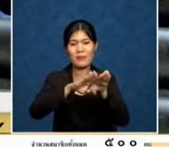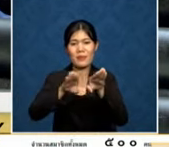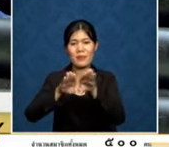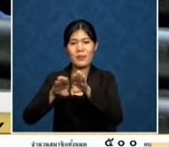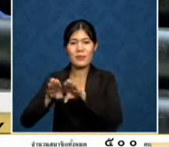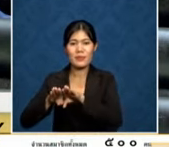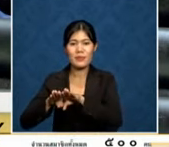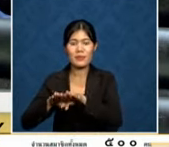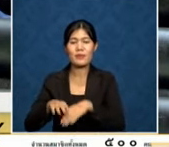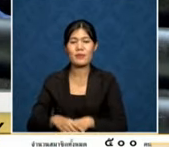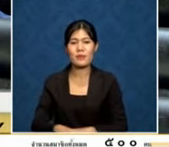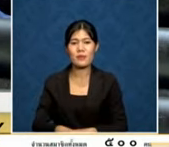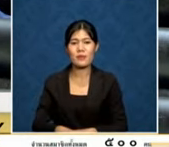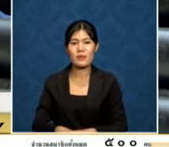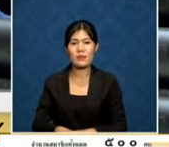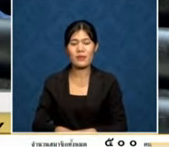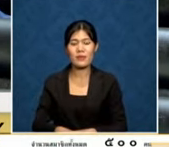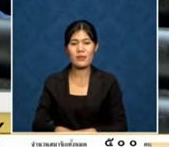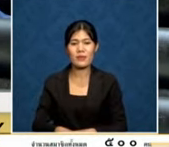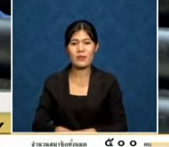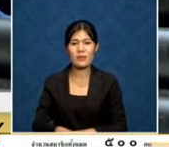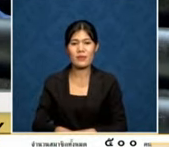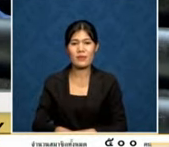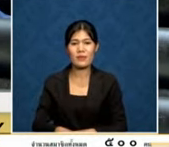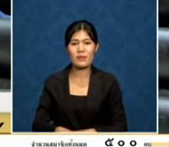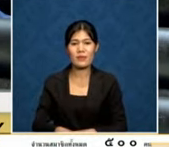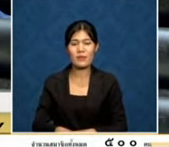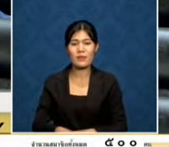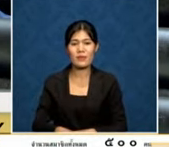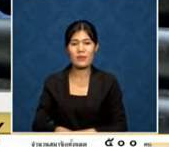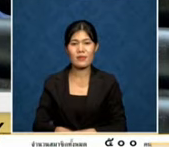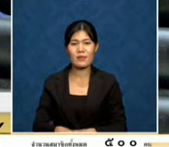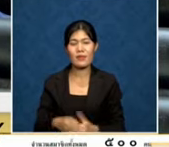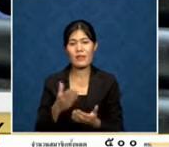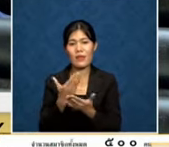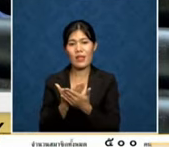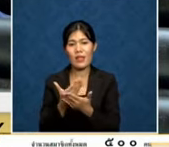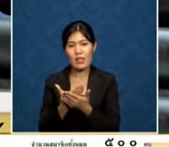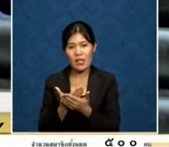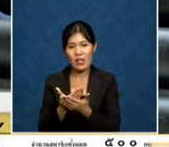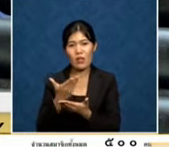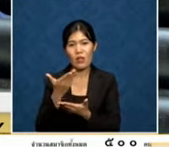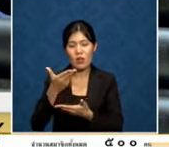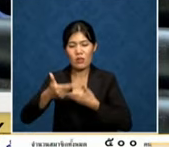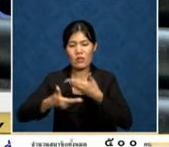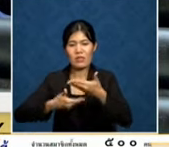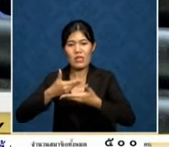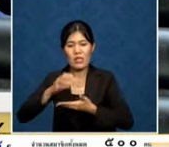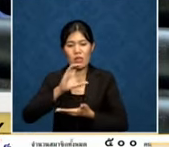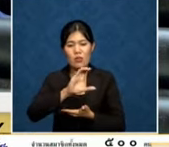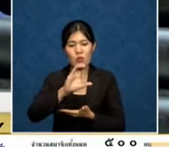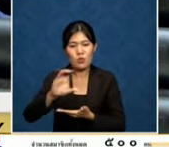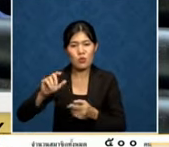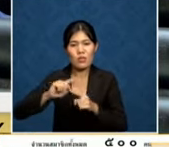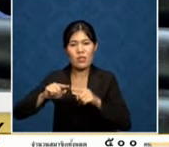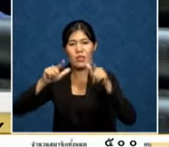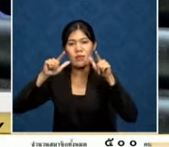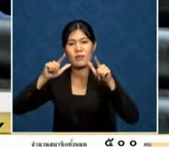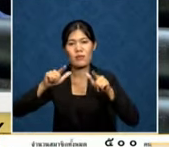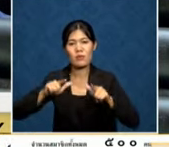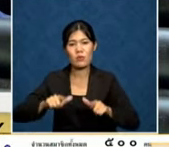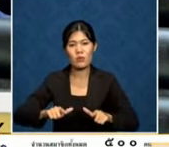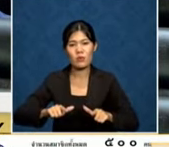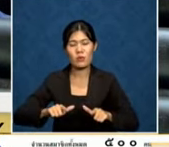เนื่องสัดส่วนมูลค่าในตลาดทุนลดลงอย่างมีนัยยะสำคัญ